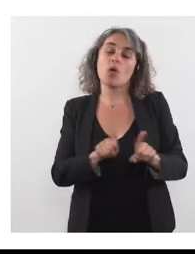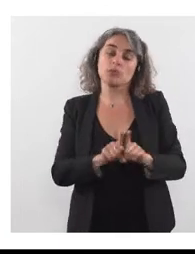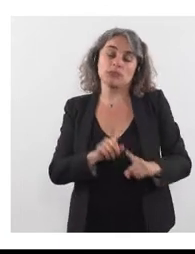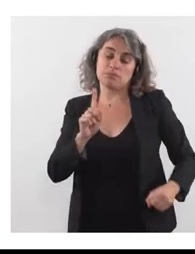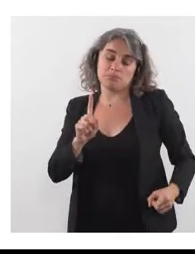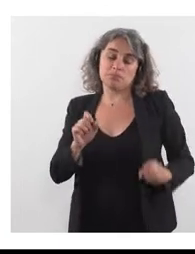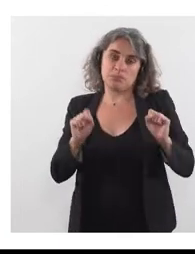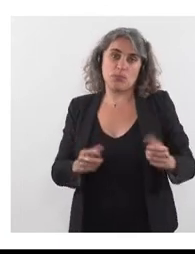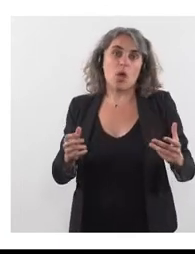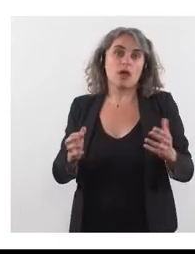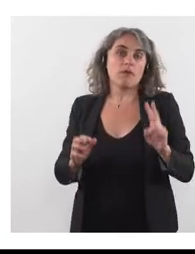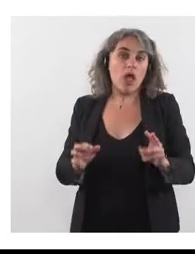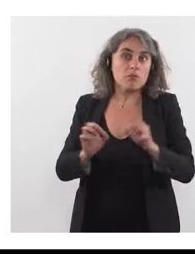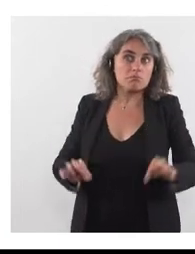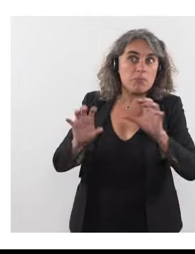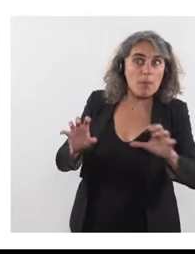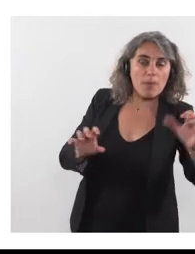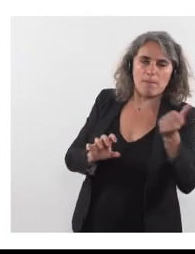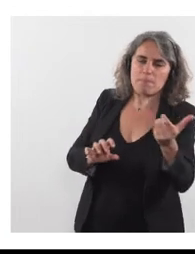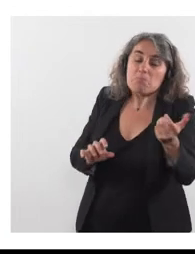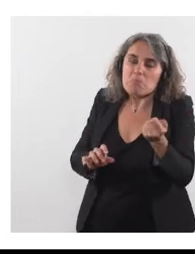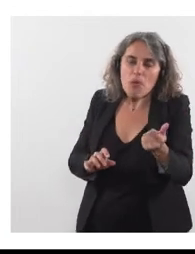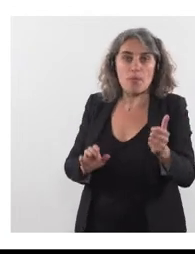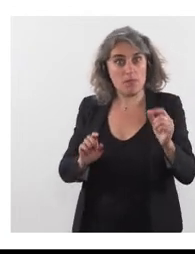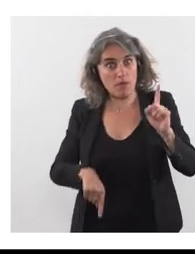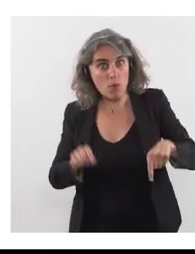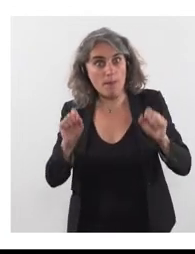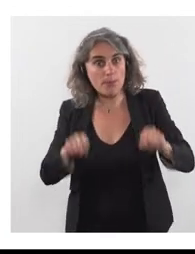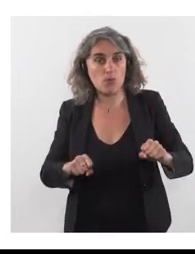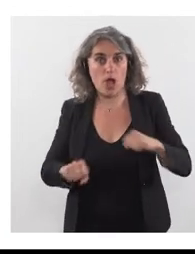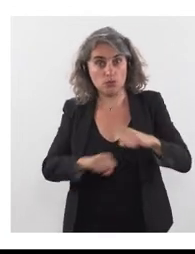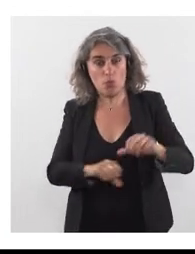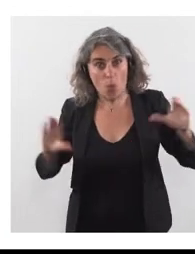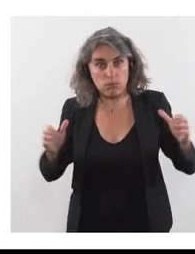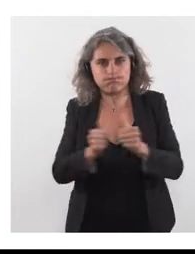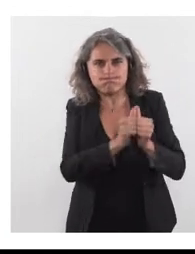pays qui le permettent en Europe est encore plus limité, de s'inscrire dans des actions de groupe,